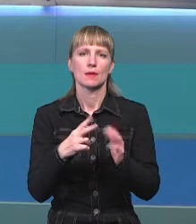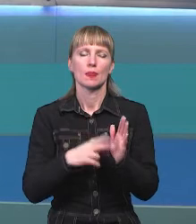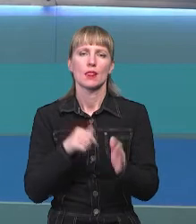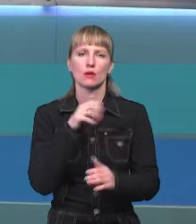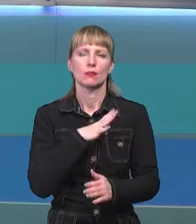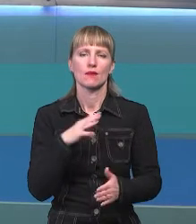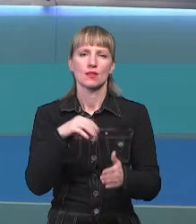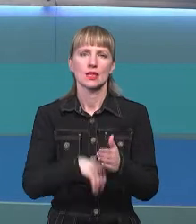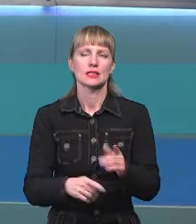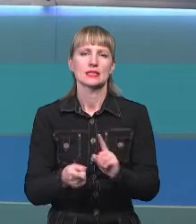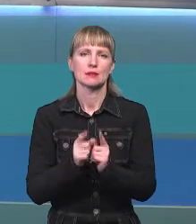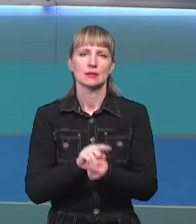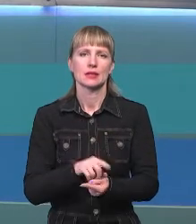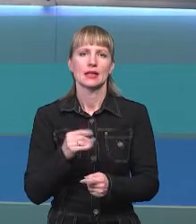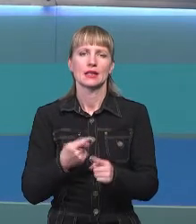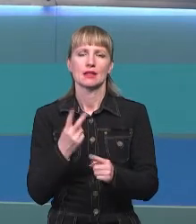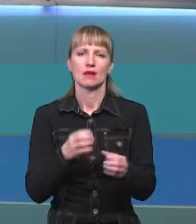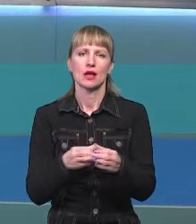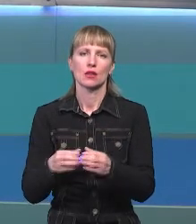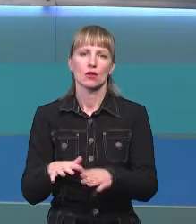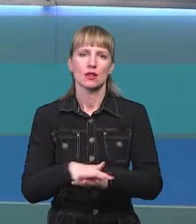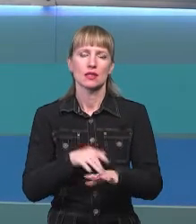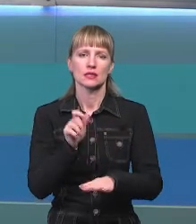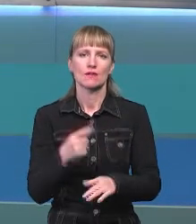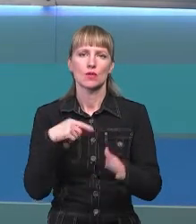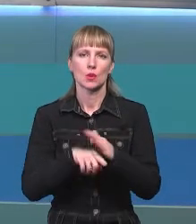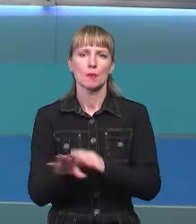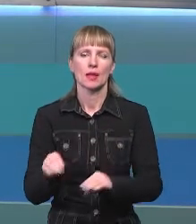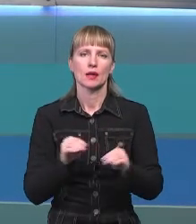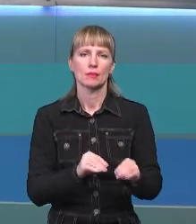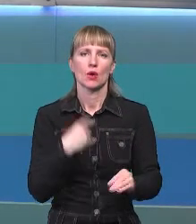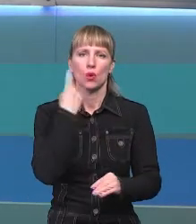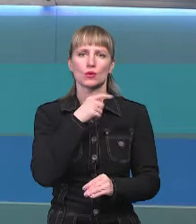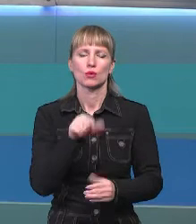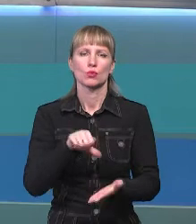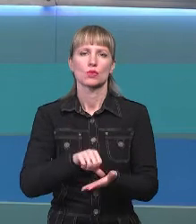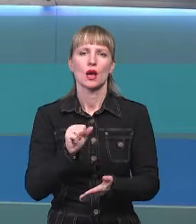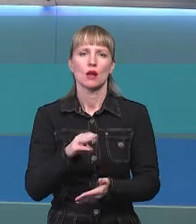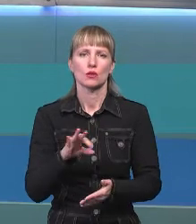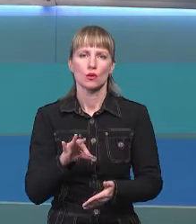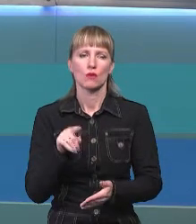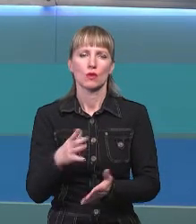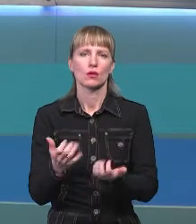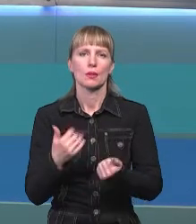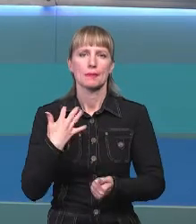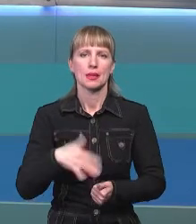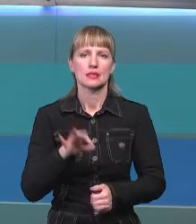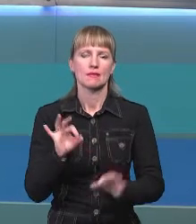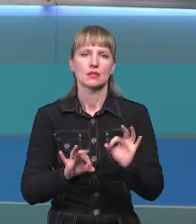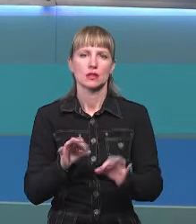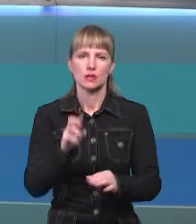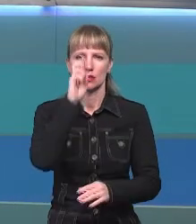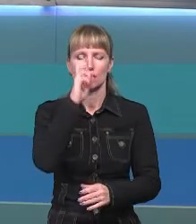були внесені зміни, і ці дві категорії населення, внутрішньопереміщені особи та учасники АТО, отримують